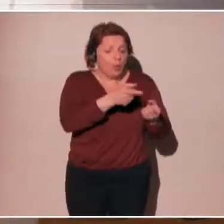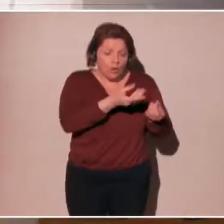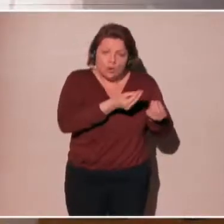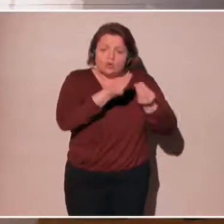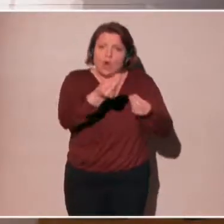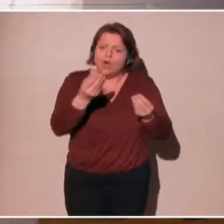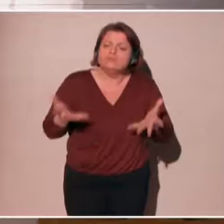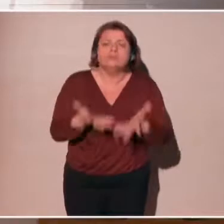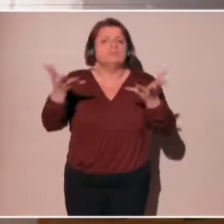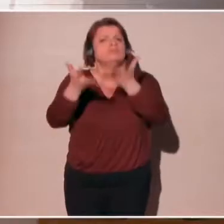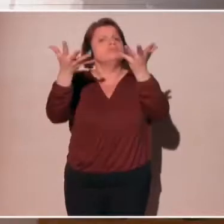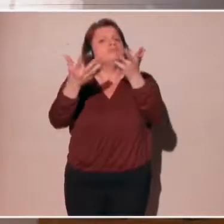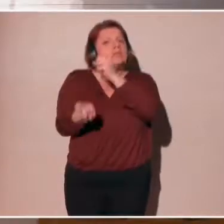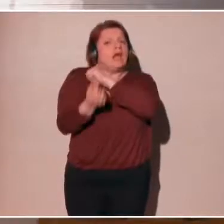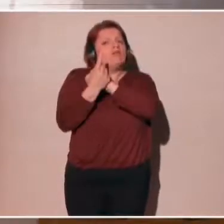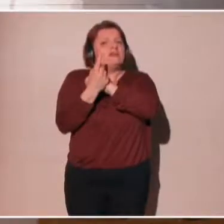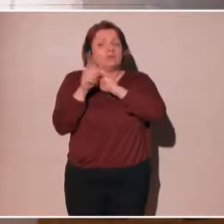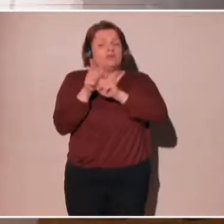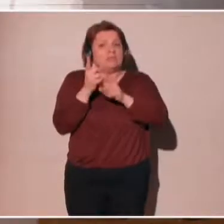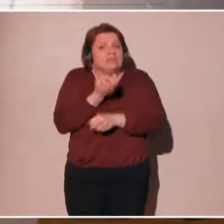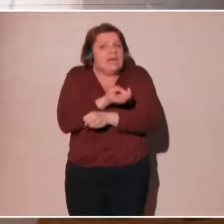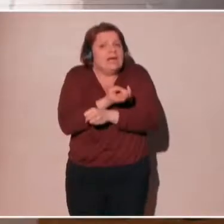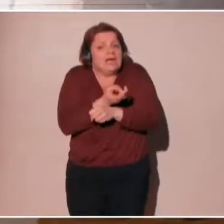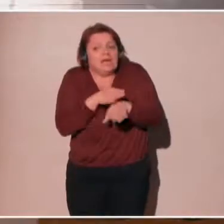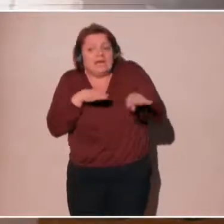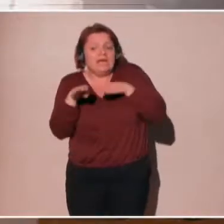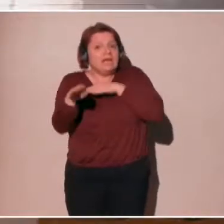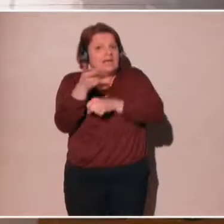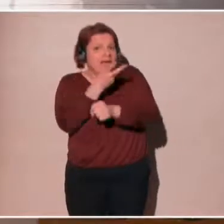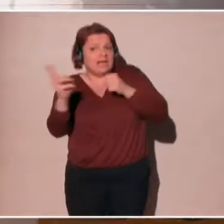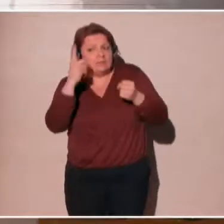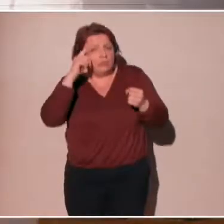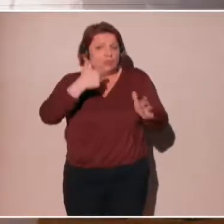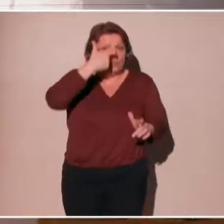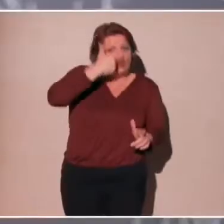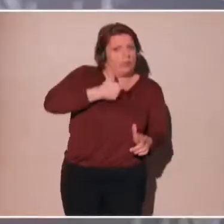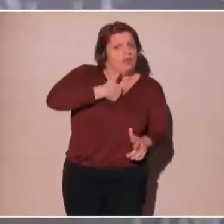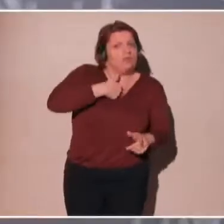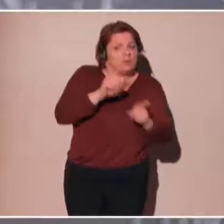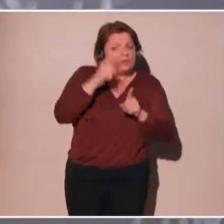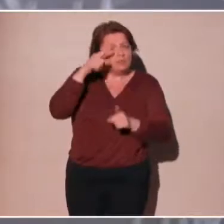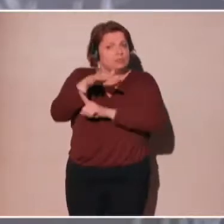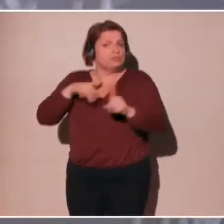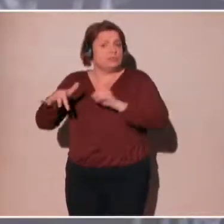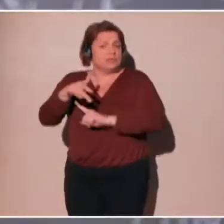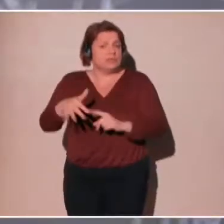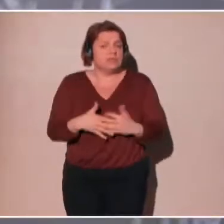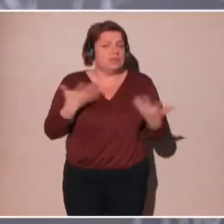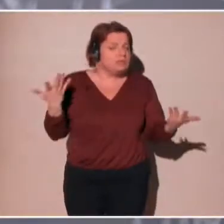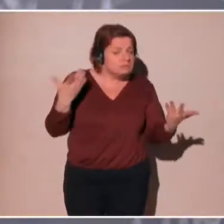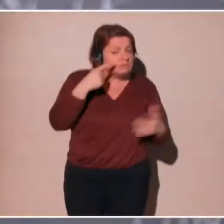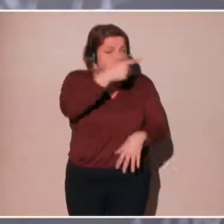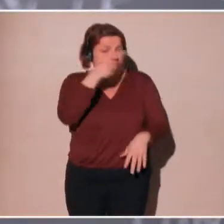également une source de risque pour les individus et la société. Donc, quelles sont aujourd'hui